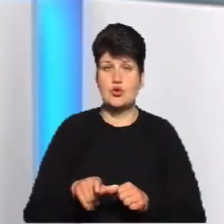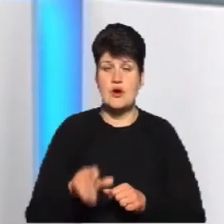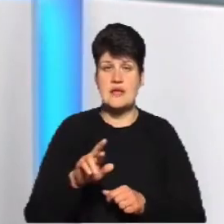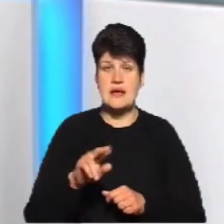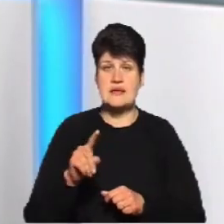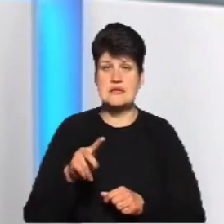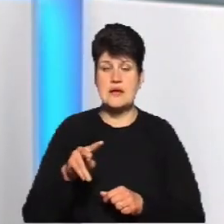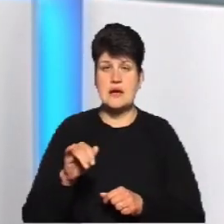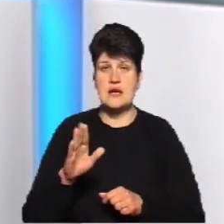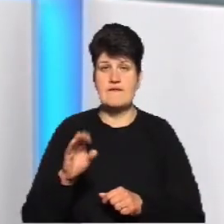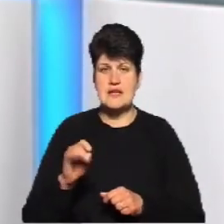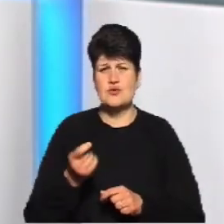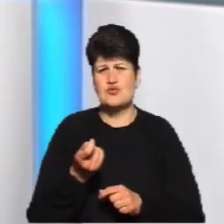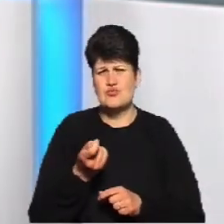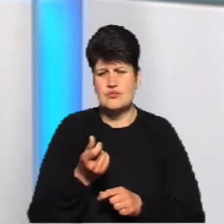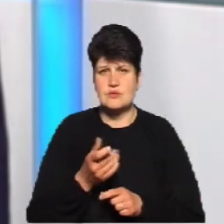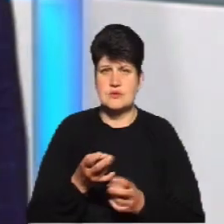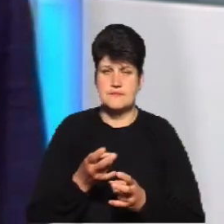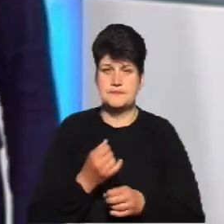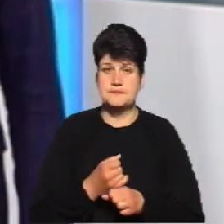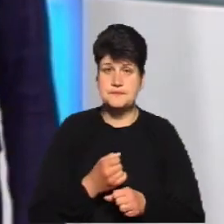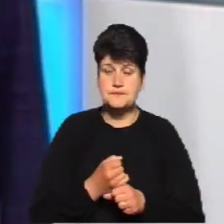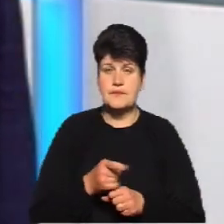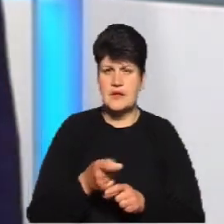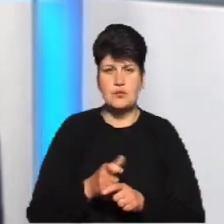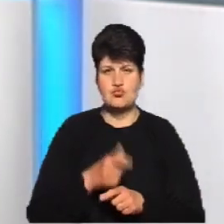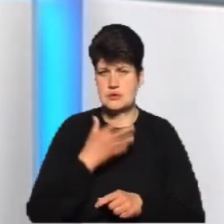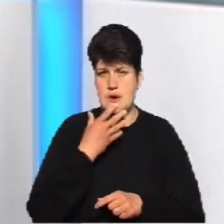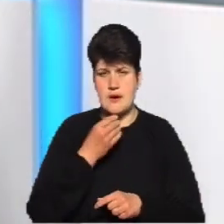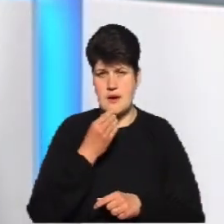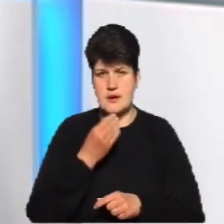б частково, бо там дуже гарні, скажімо,